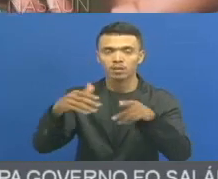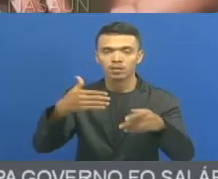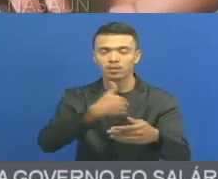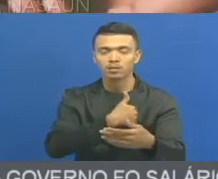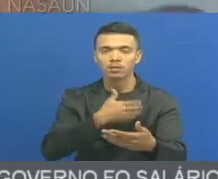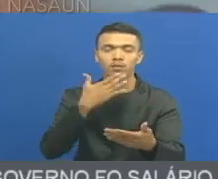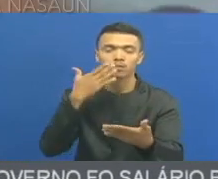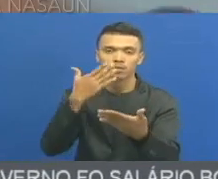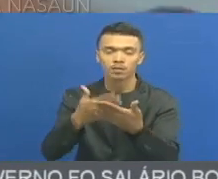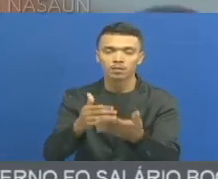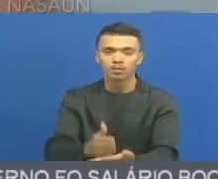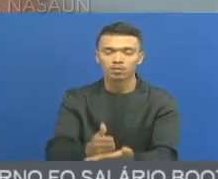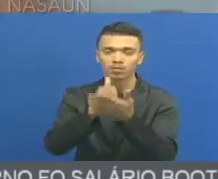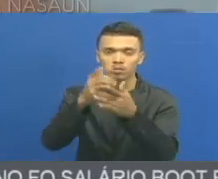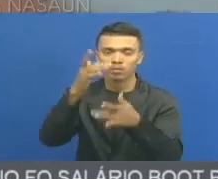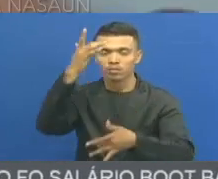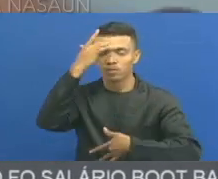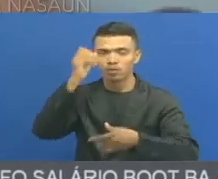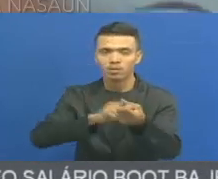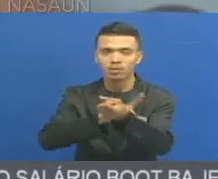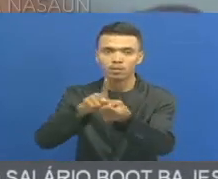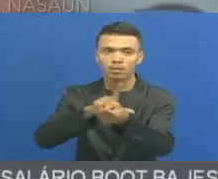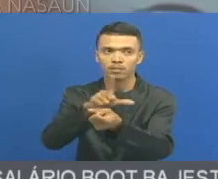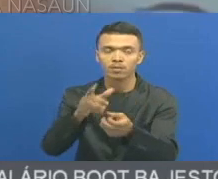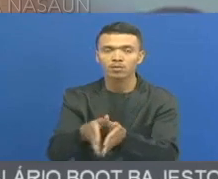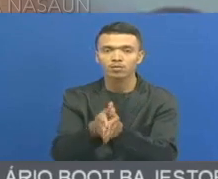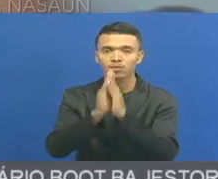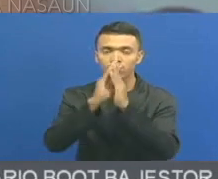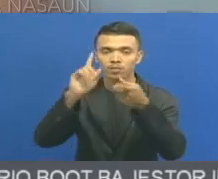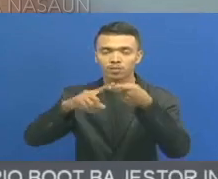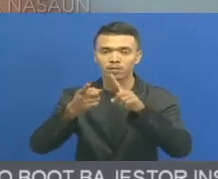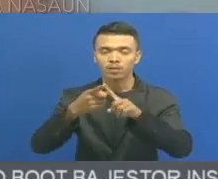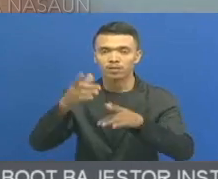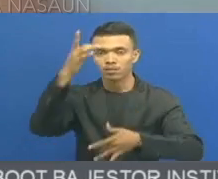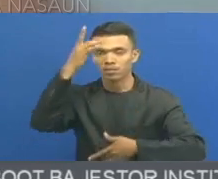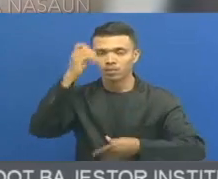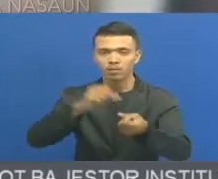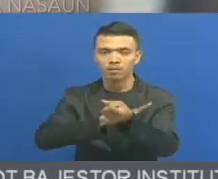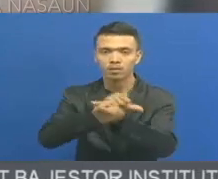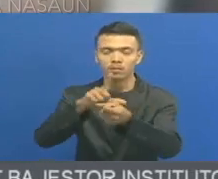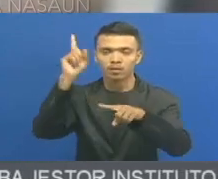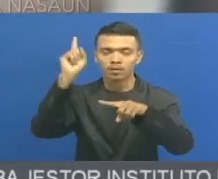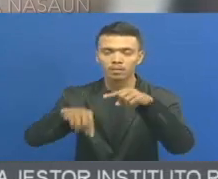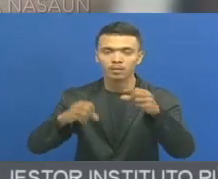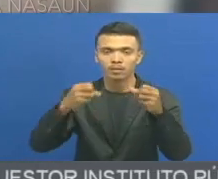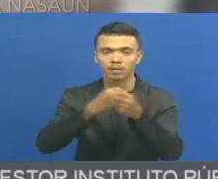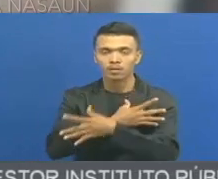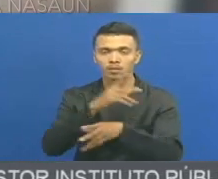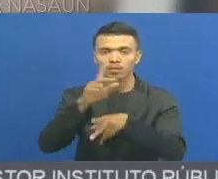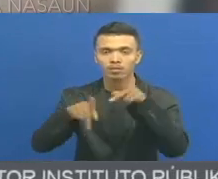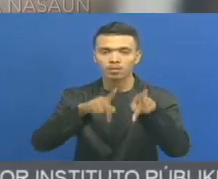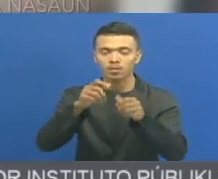tratamento yang mau kita lepra. Paciente Silveiro de Araújo husu ba maluk sira nebe afeita ba lepra. Atula bele tau kodi coopera ho profissionais